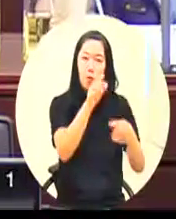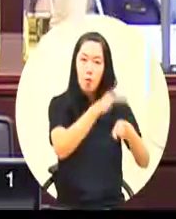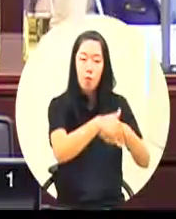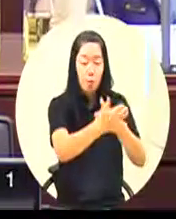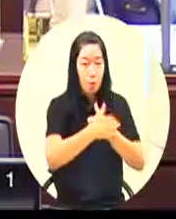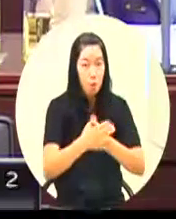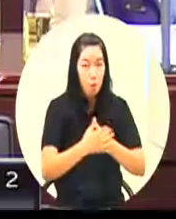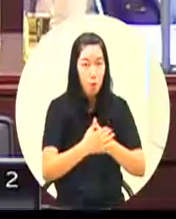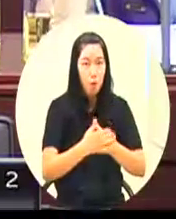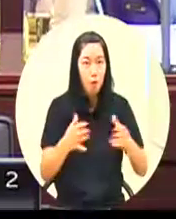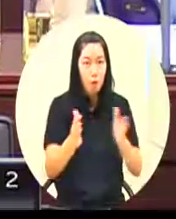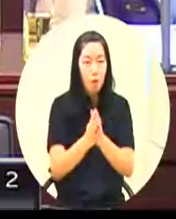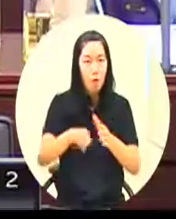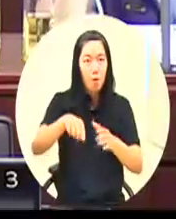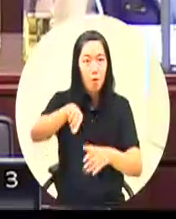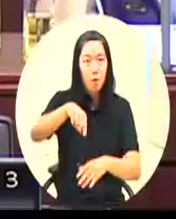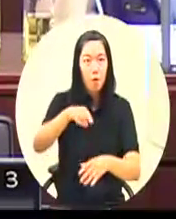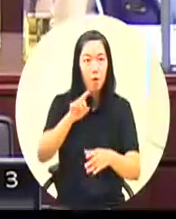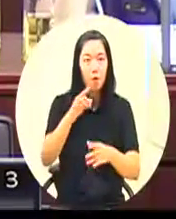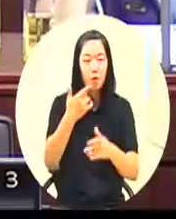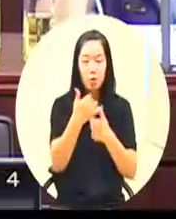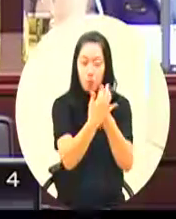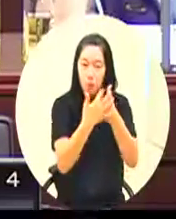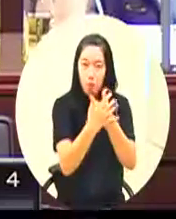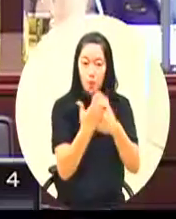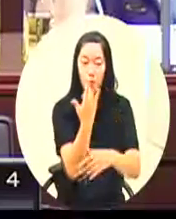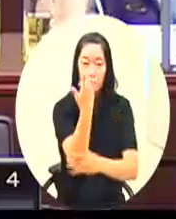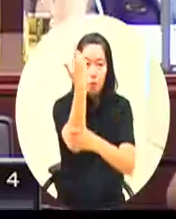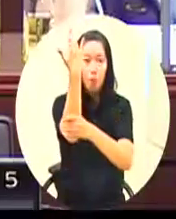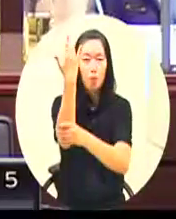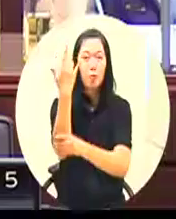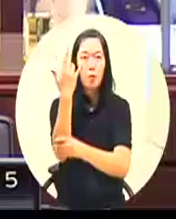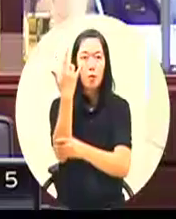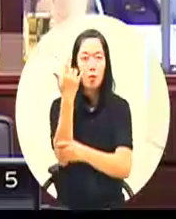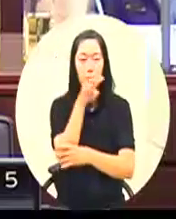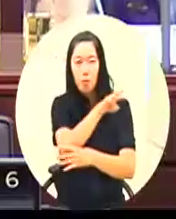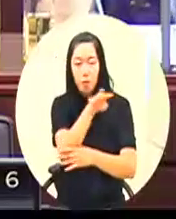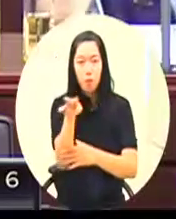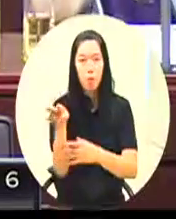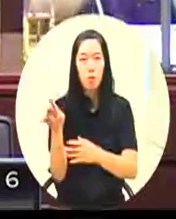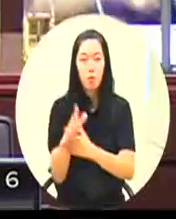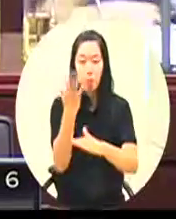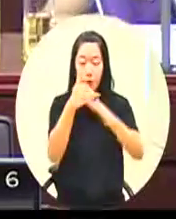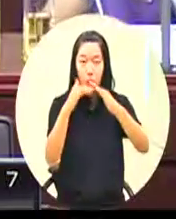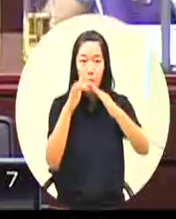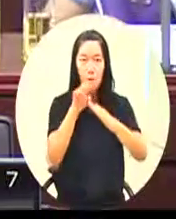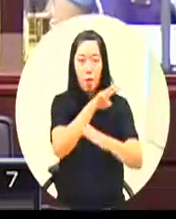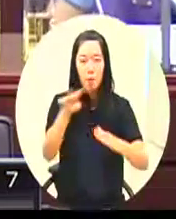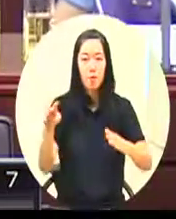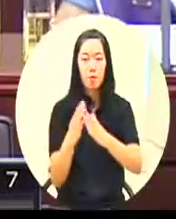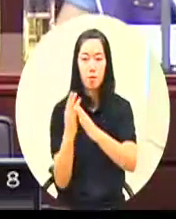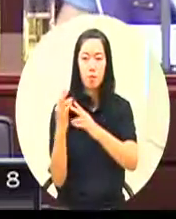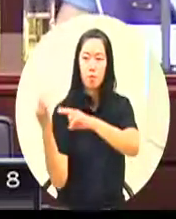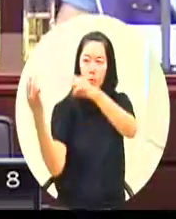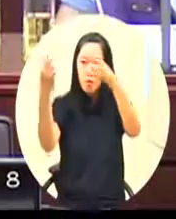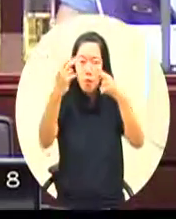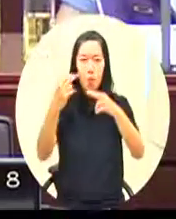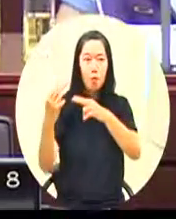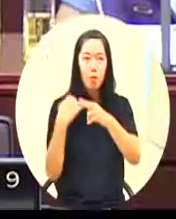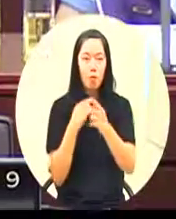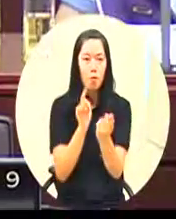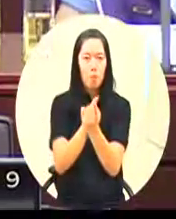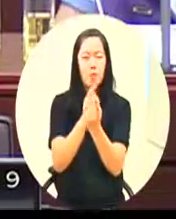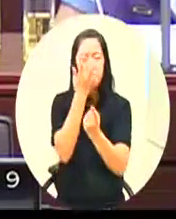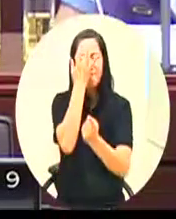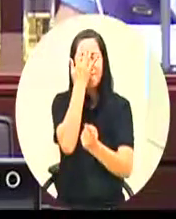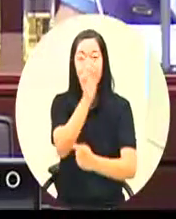棵是一级要防护的，就是要保护他们的。那整体看来，学校确实在修树等等上我们也面临很大的问